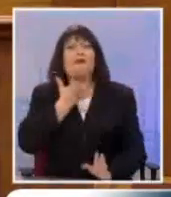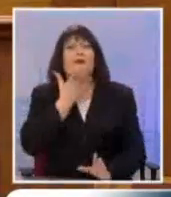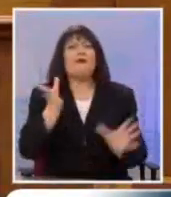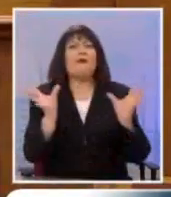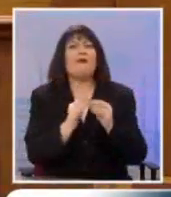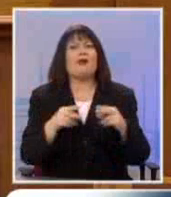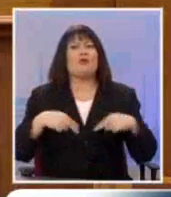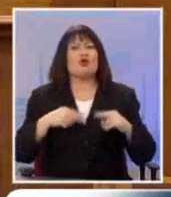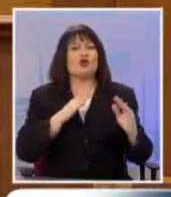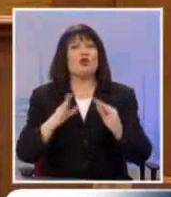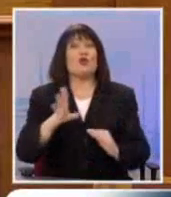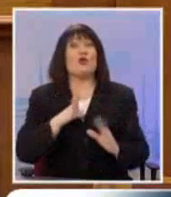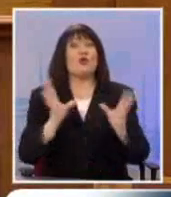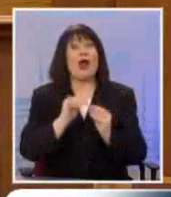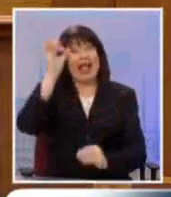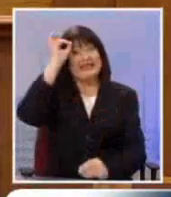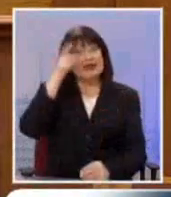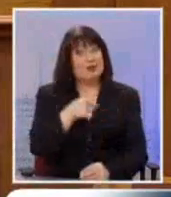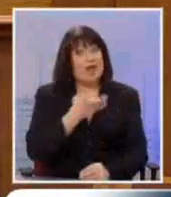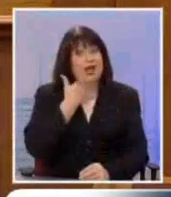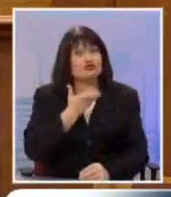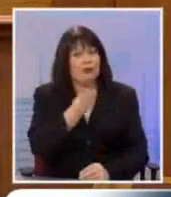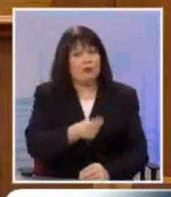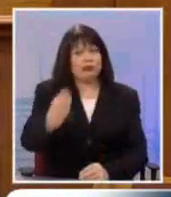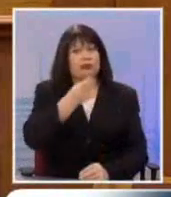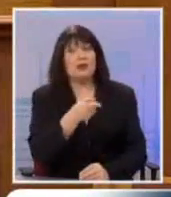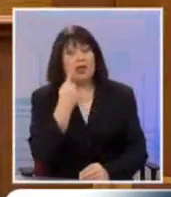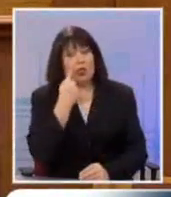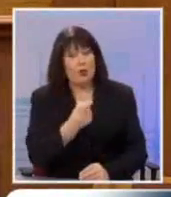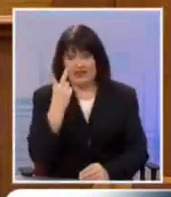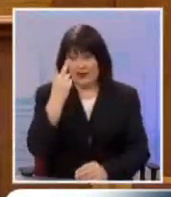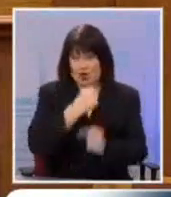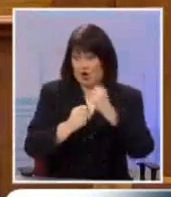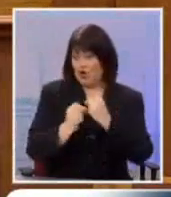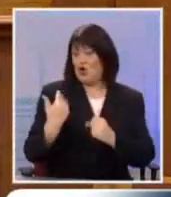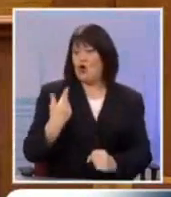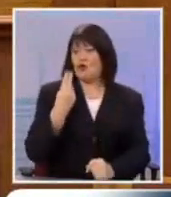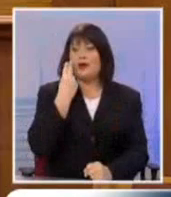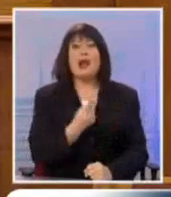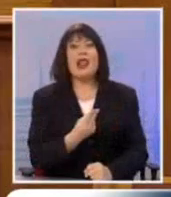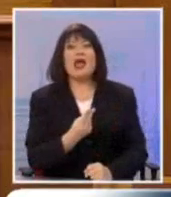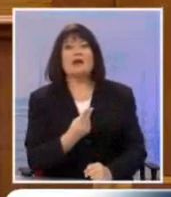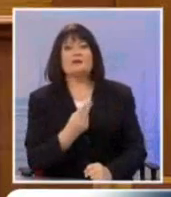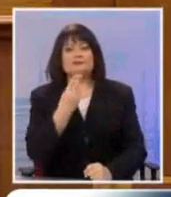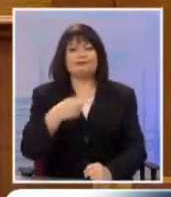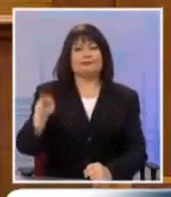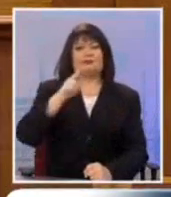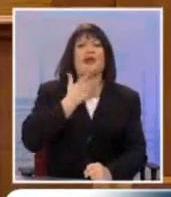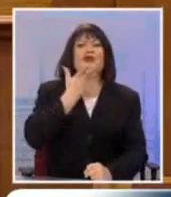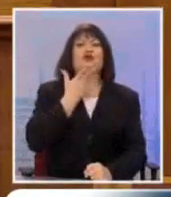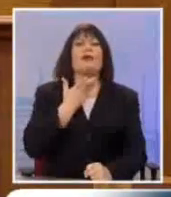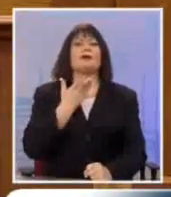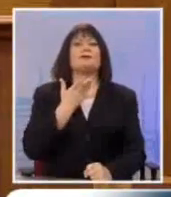Υπουργείου Προστασίας του Πολίτη. Κοιτάξτε το, τα τελευταία 2 χρόνια προβλέπεται να είναι αυξημένες σε σχέση